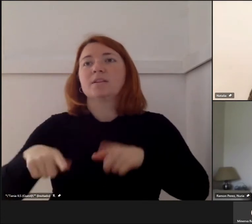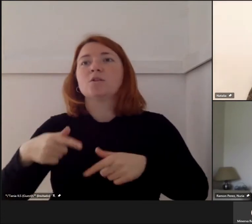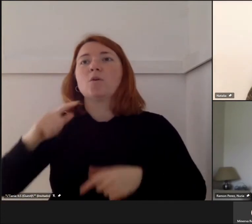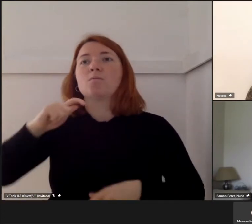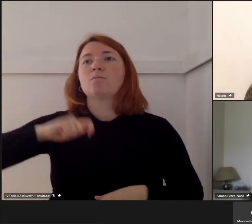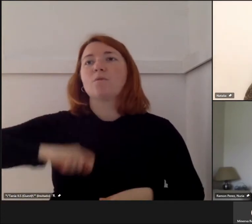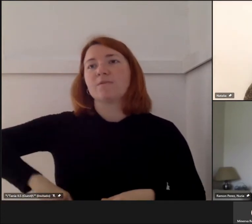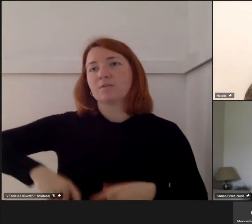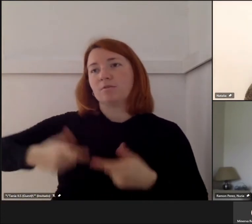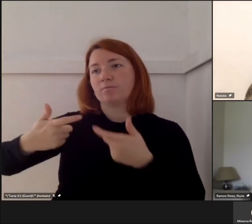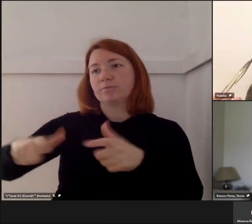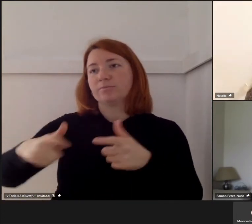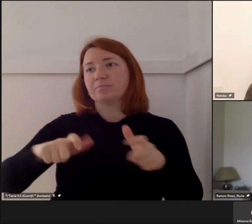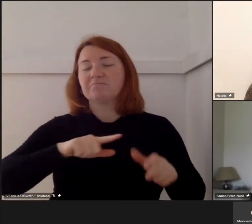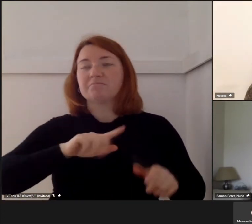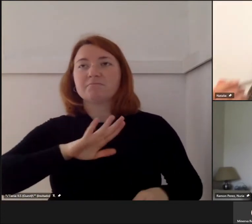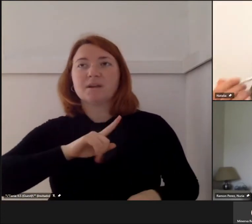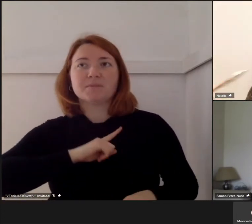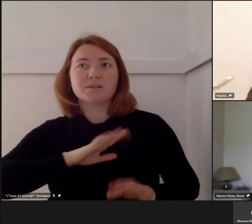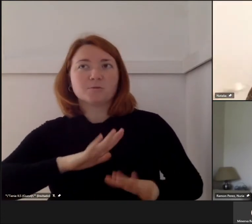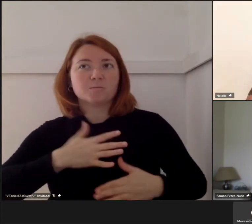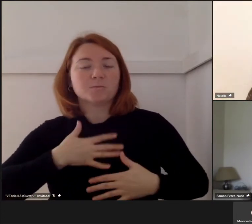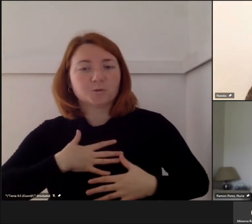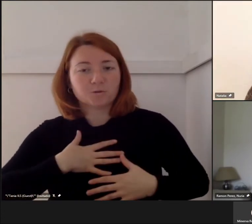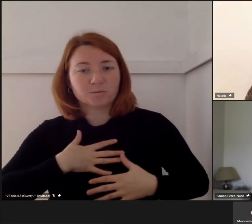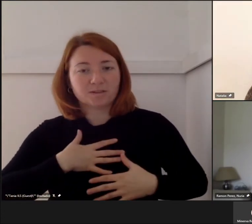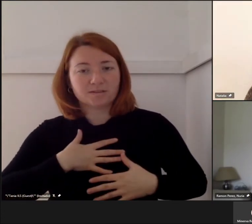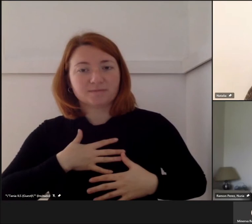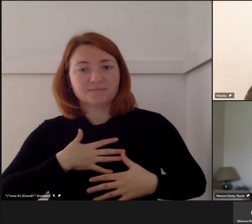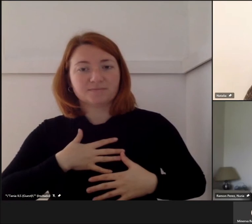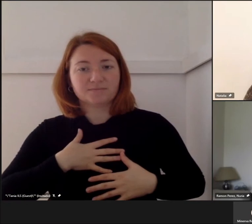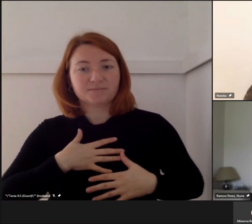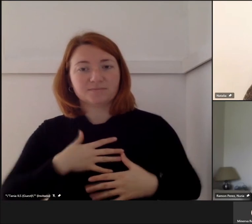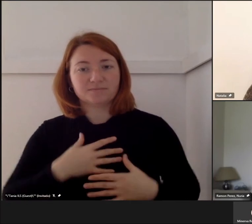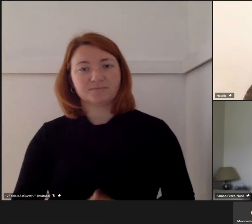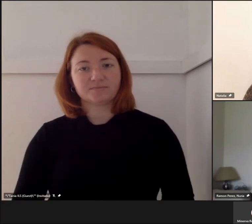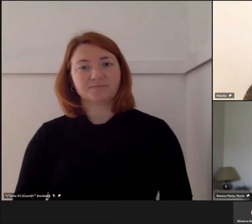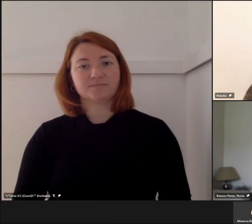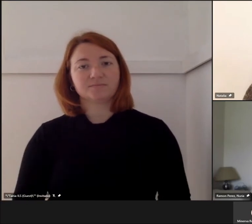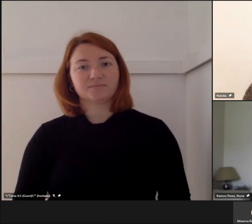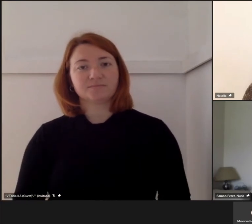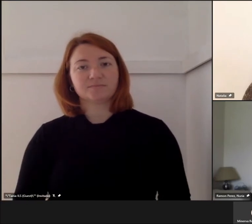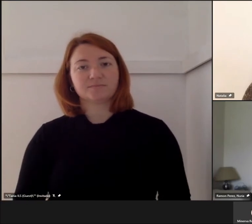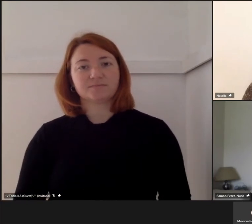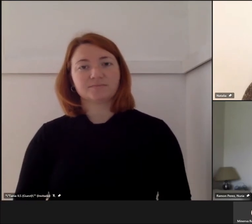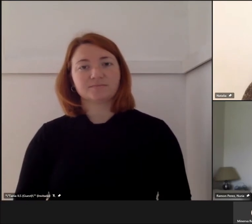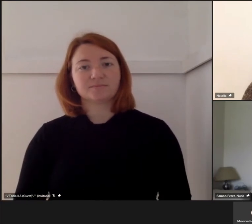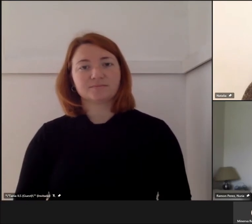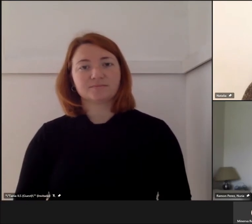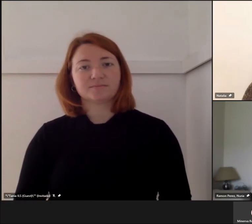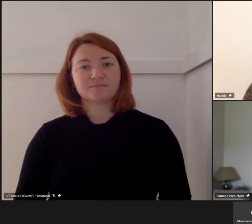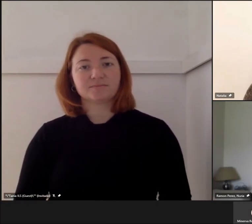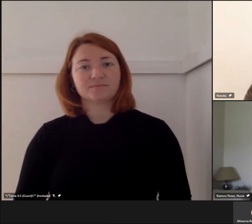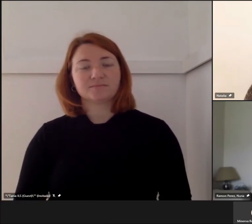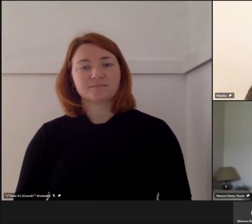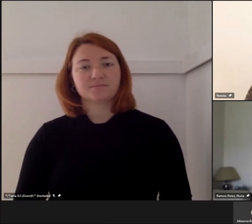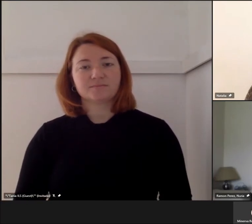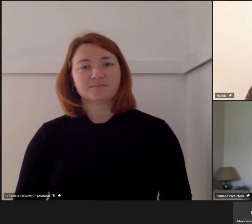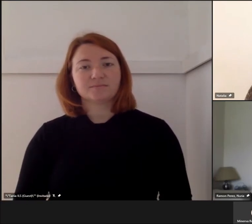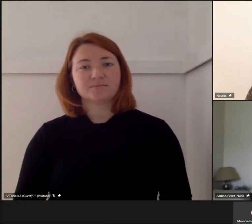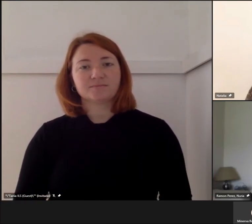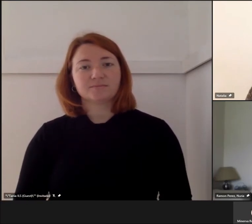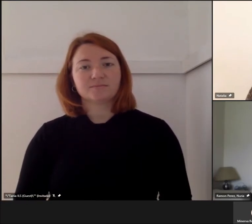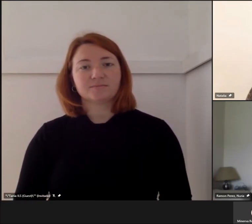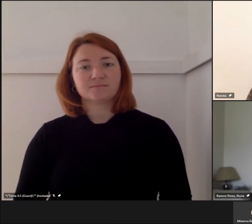sorprèn aquest tema, no? Per exemple, o aquest aspecte d'aquesta anàlisi, no? Sí, doncs efectivament tenim per una banda